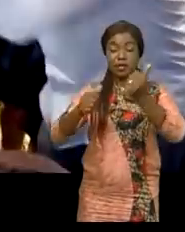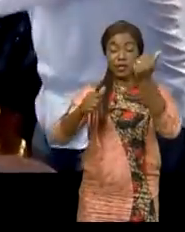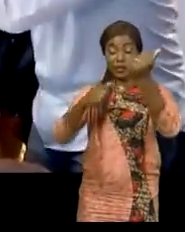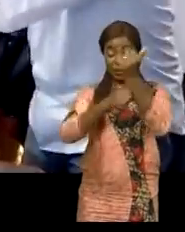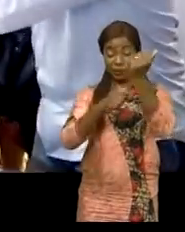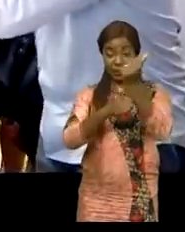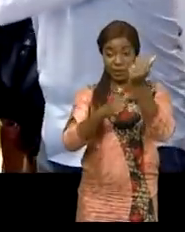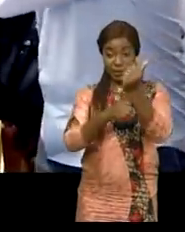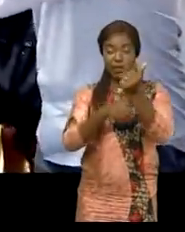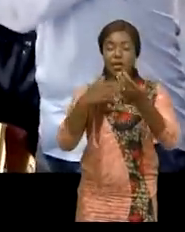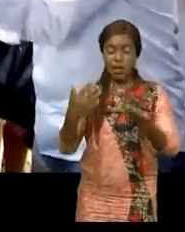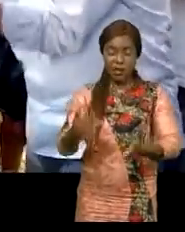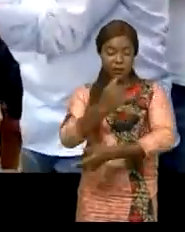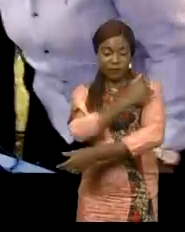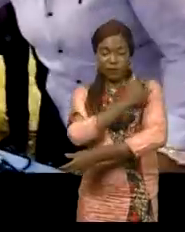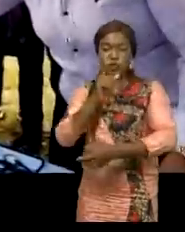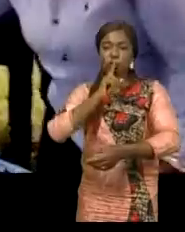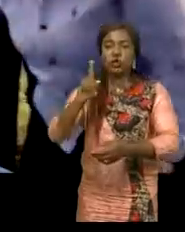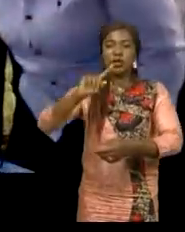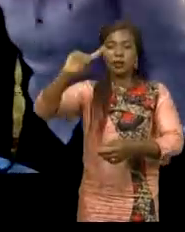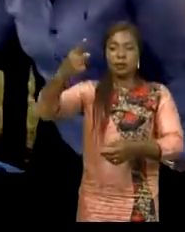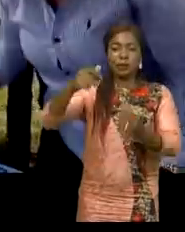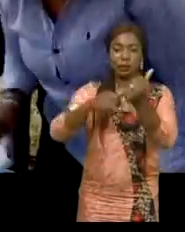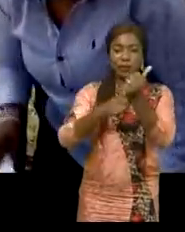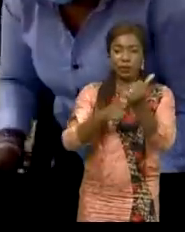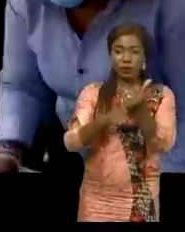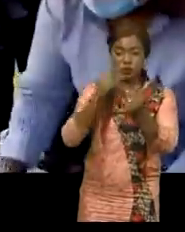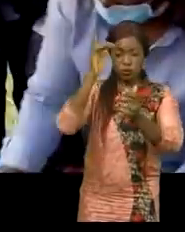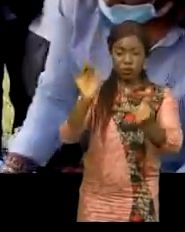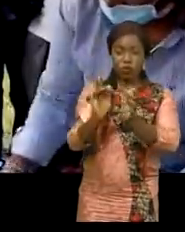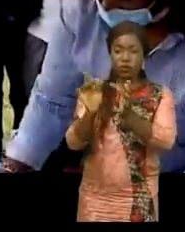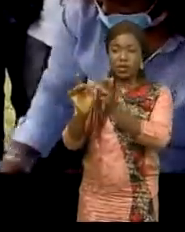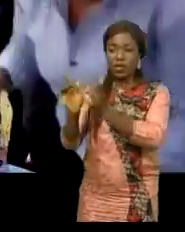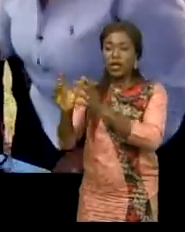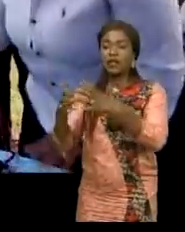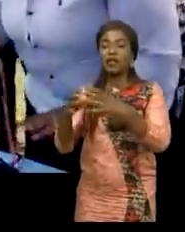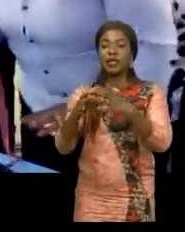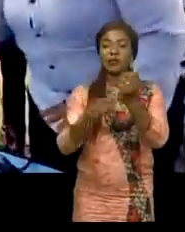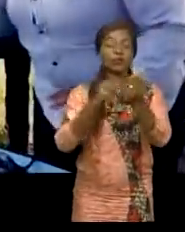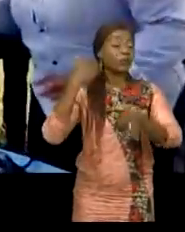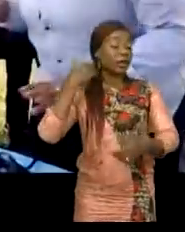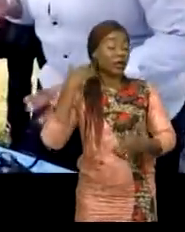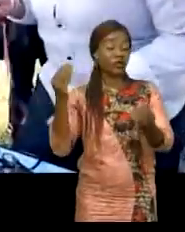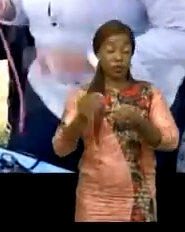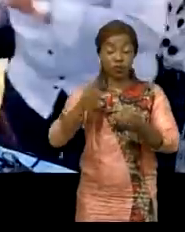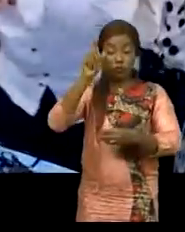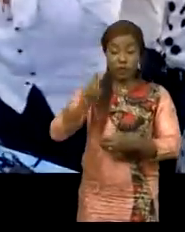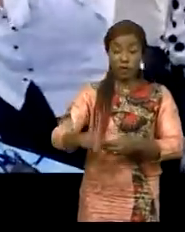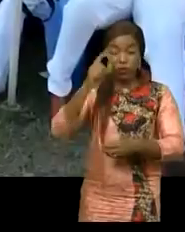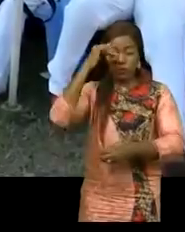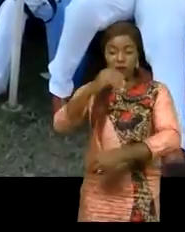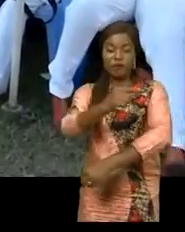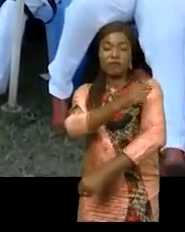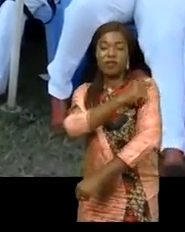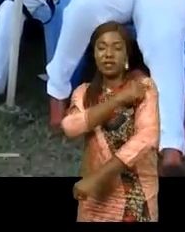au premier plan pour le contact avec le patient des tout genre ils sont appelés par ces faits assez faire vacciner